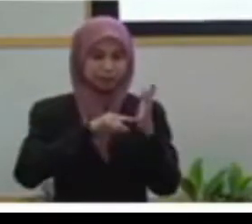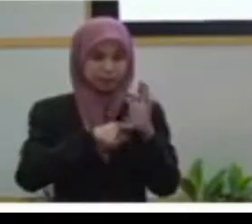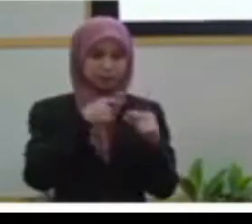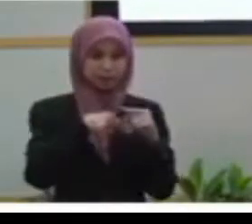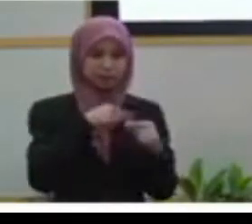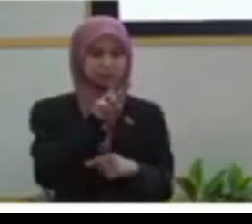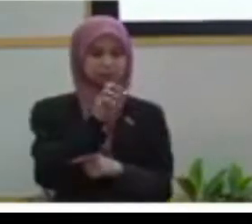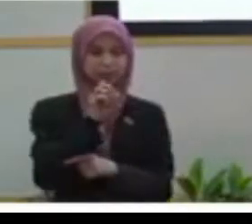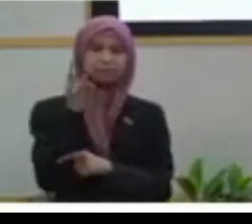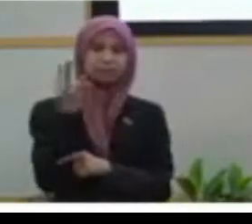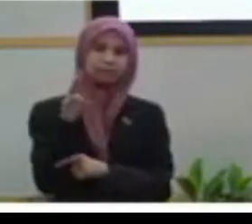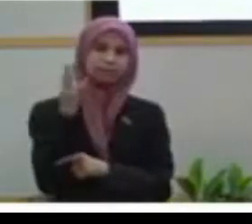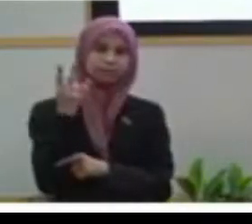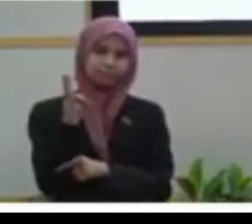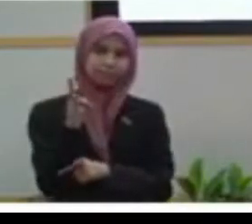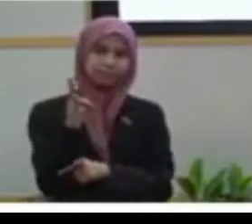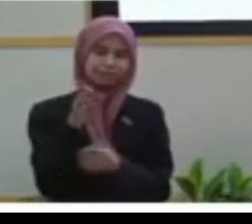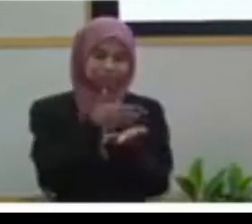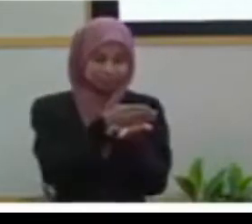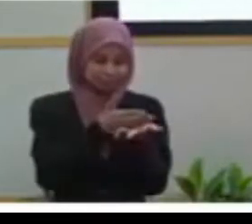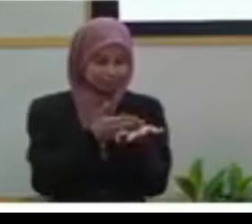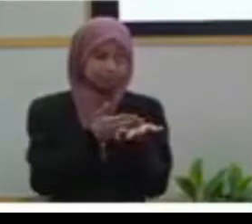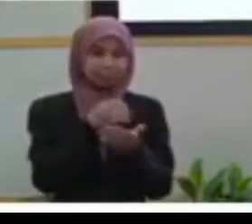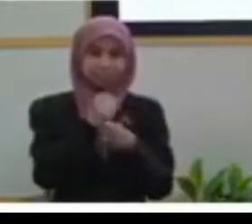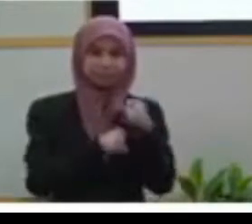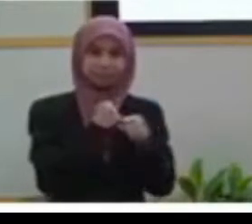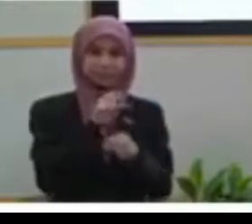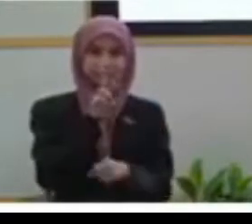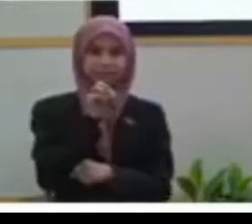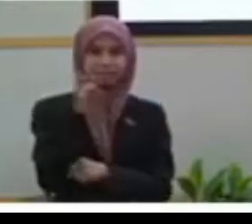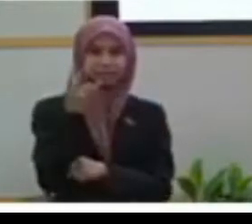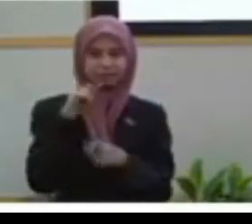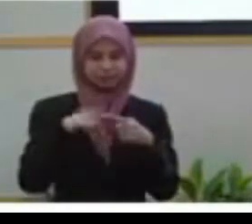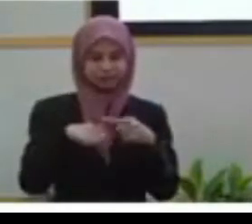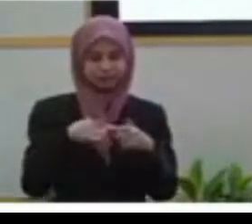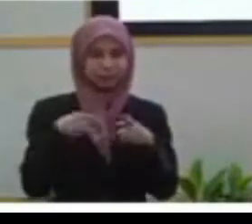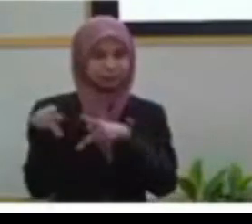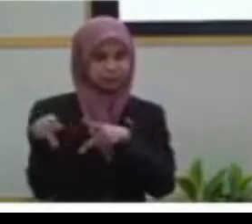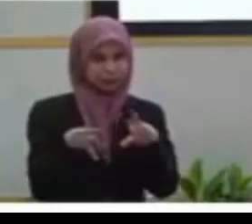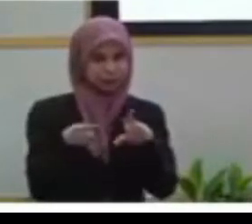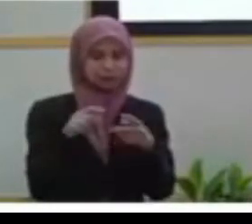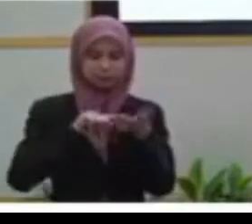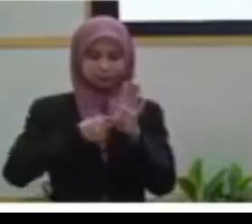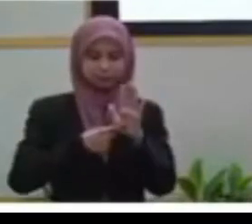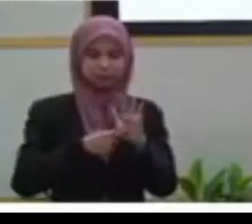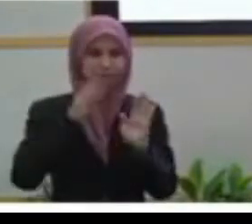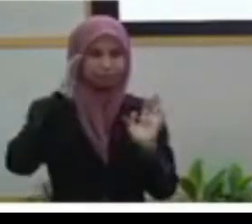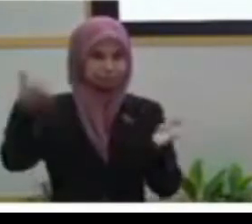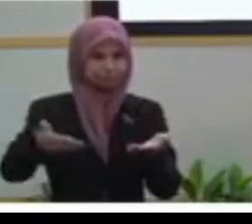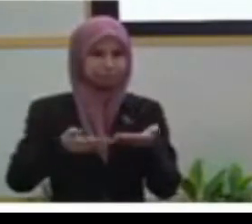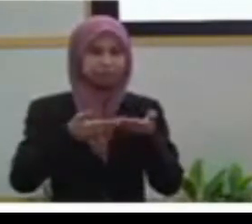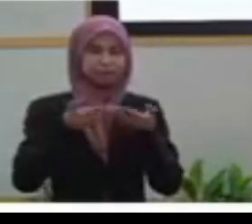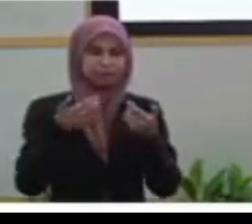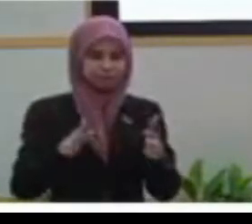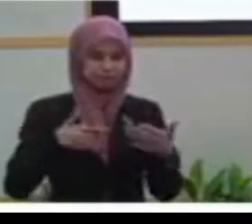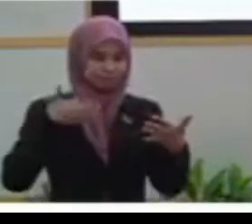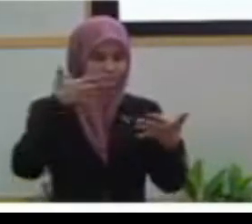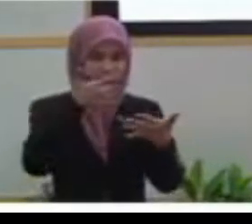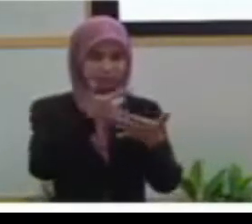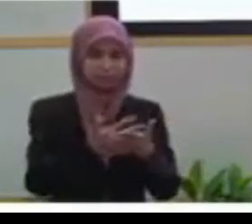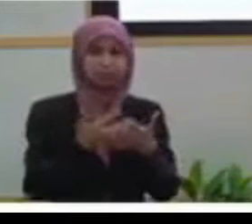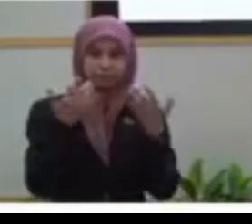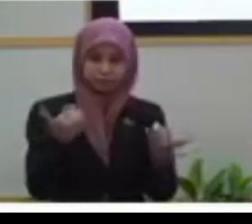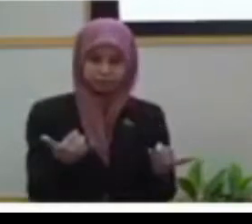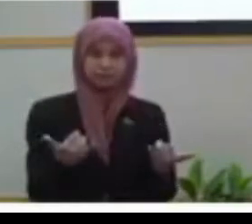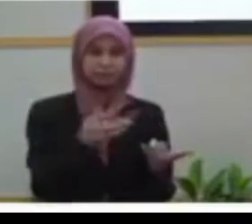2017, pertengahan tahun 2017 apabila perancangan strategi tersebut diperkenalkan. Sehingga kini dan